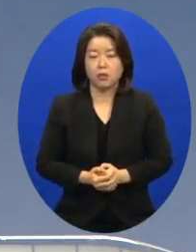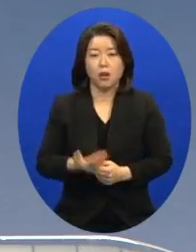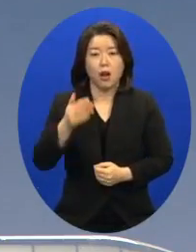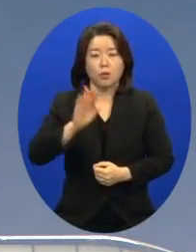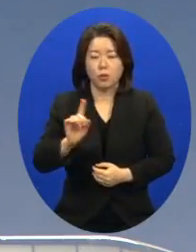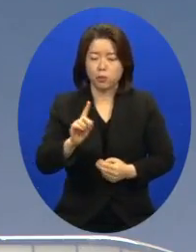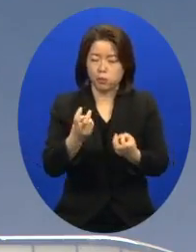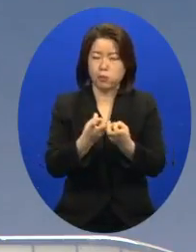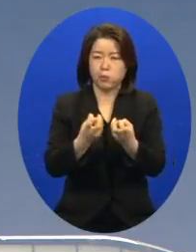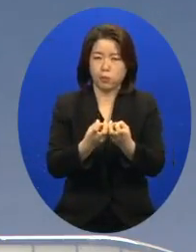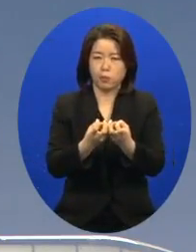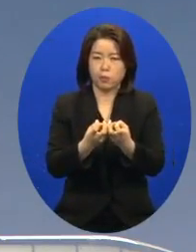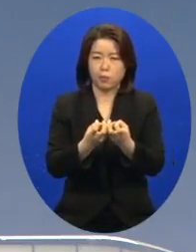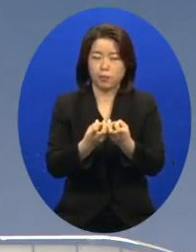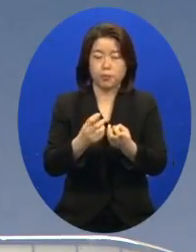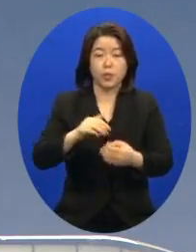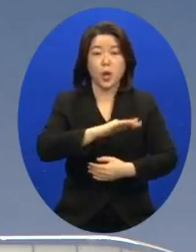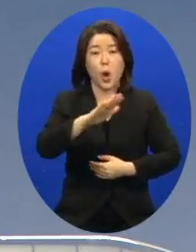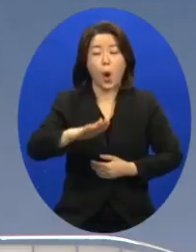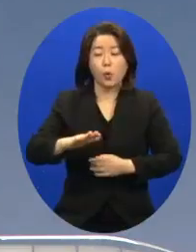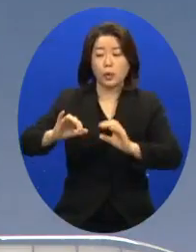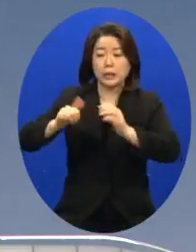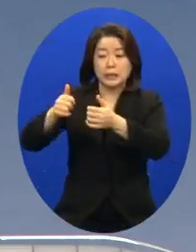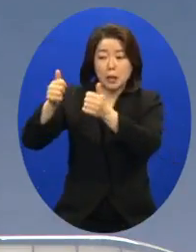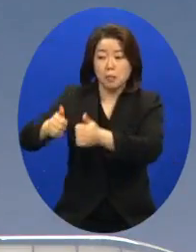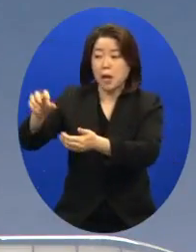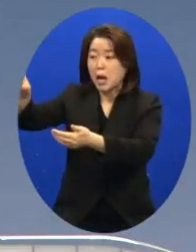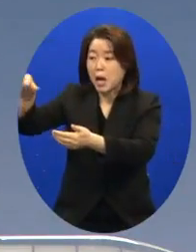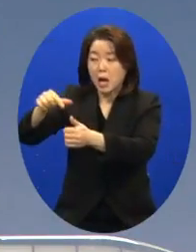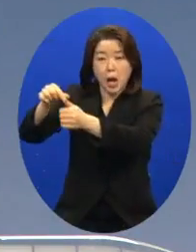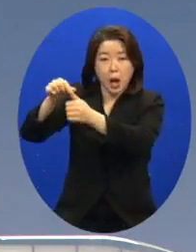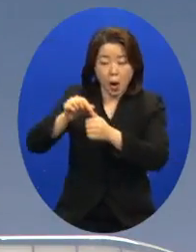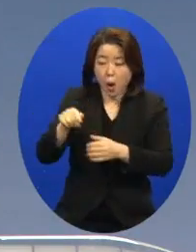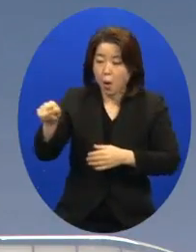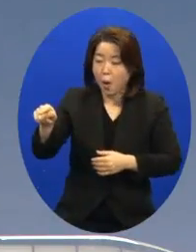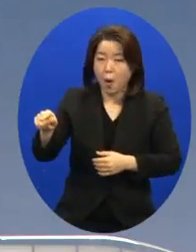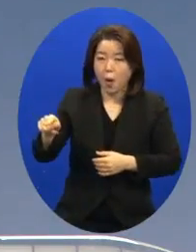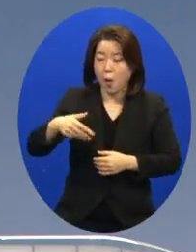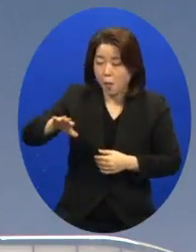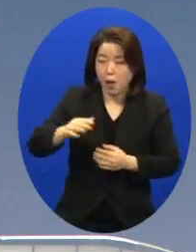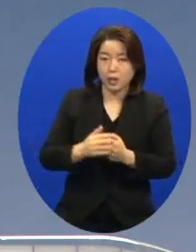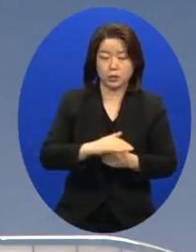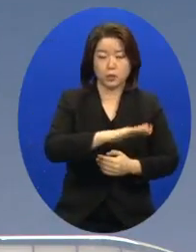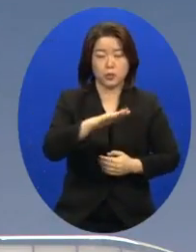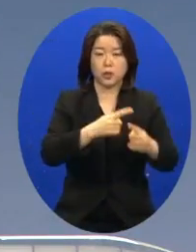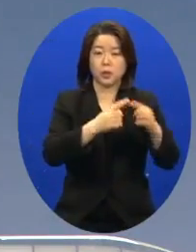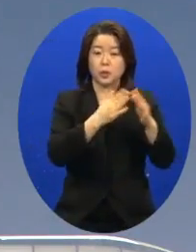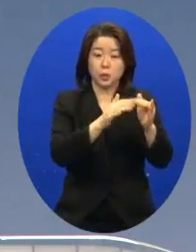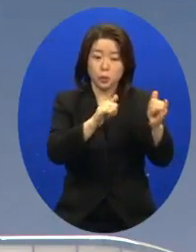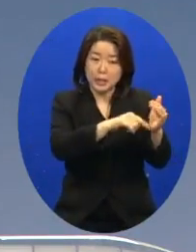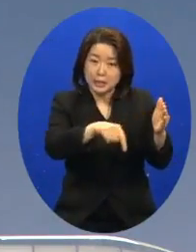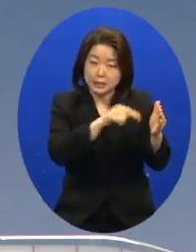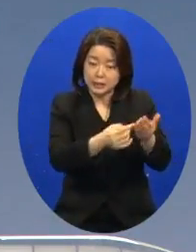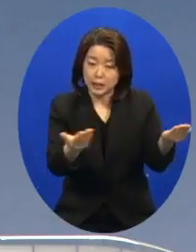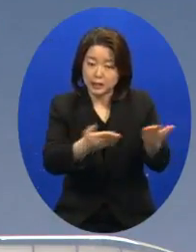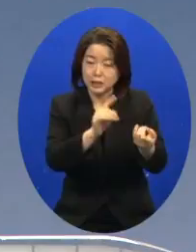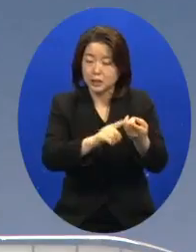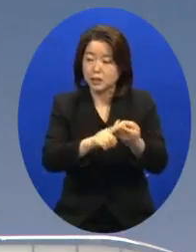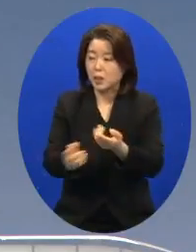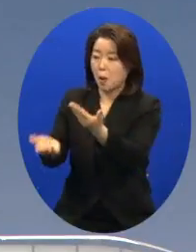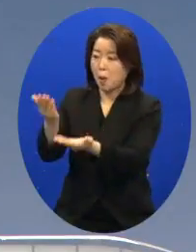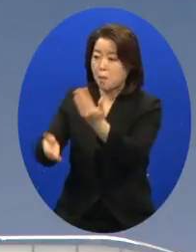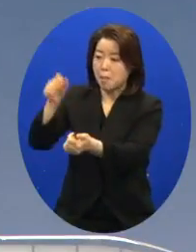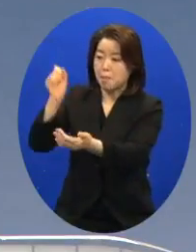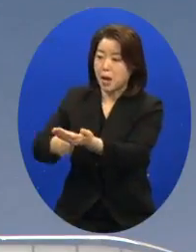어떻게 우리가 세상 재판관에게 가서 우리들 교인들 사이에 일어난 일들에 대해서 판결을